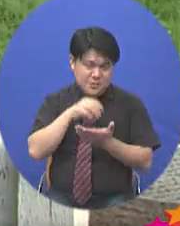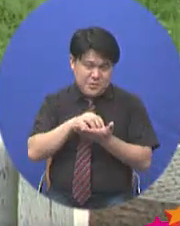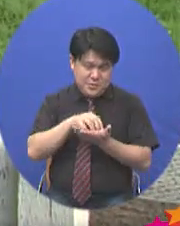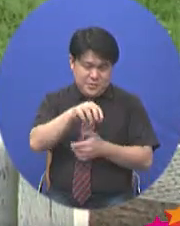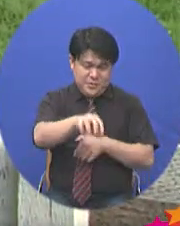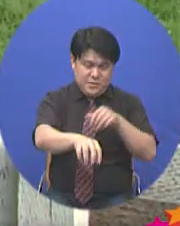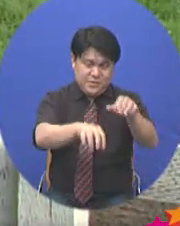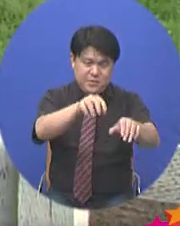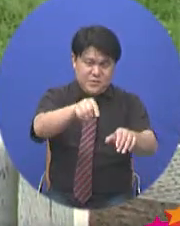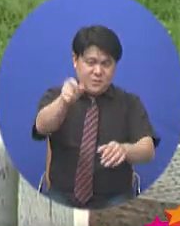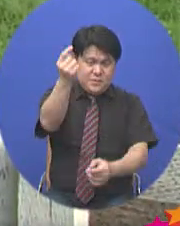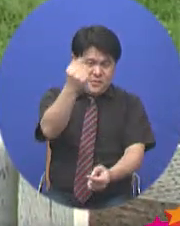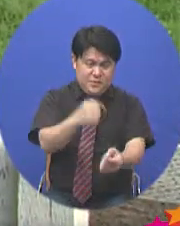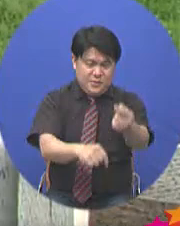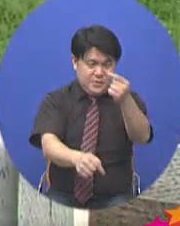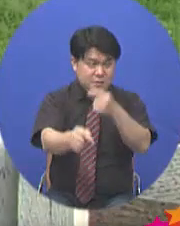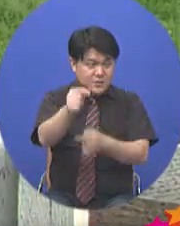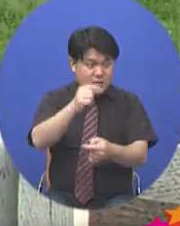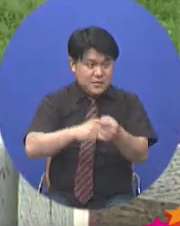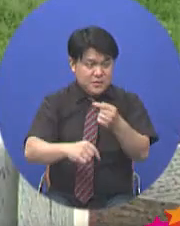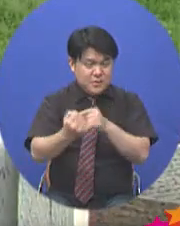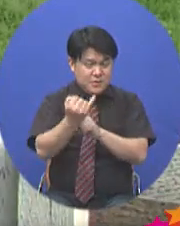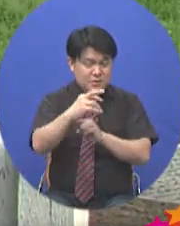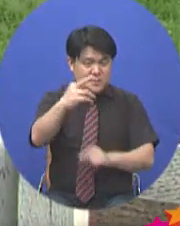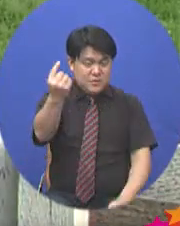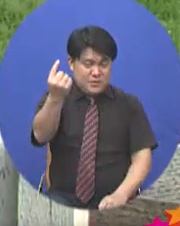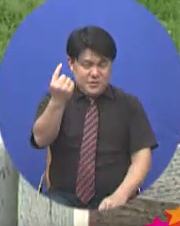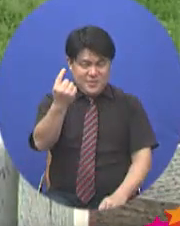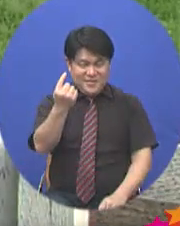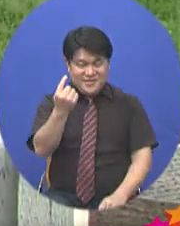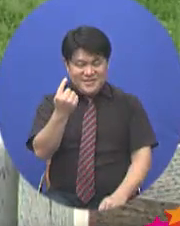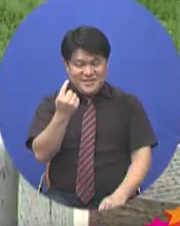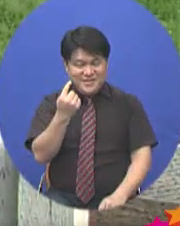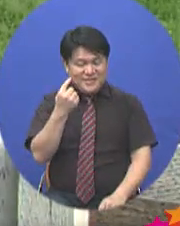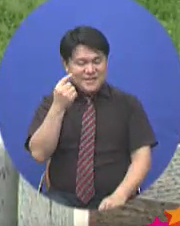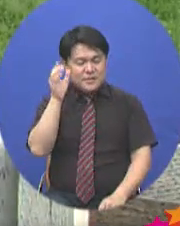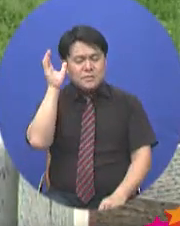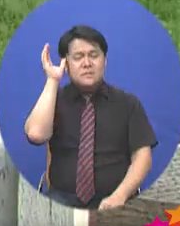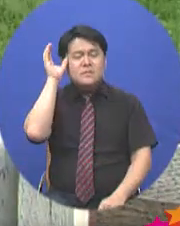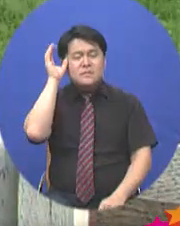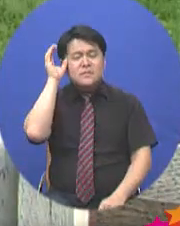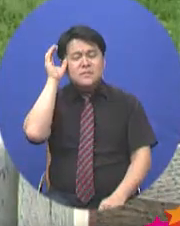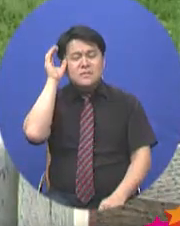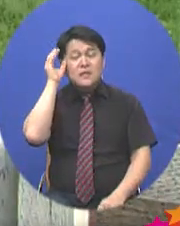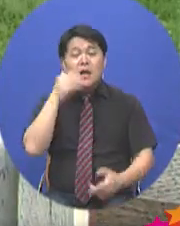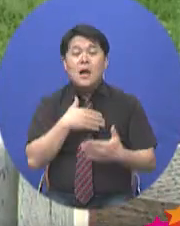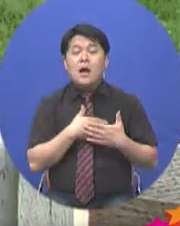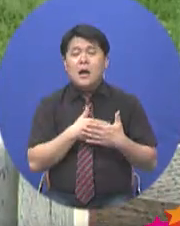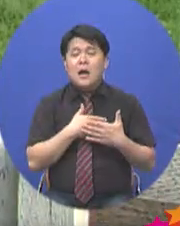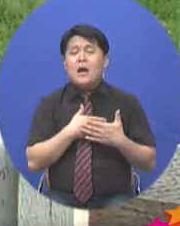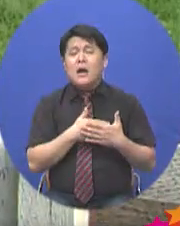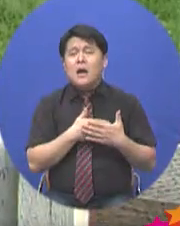달이 저녁부터 이미 돌아온다고